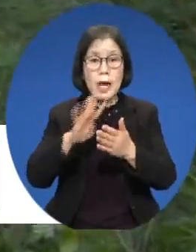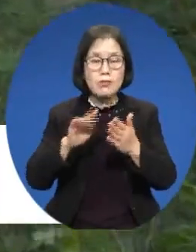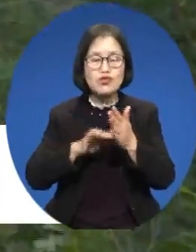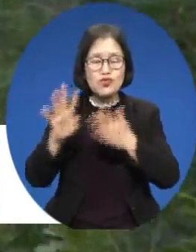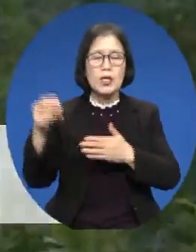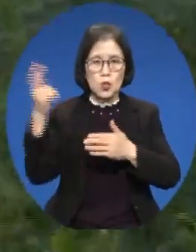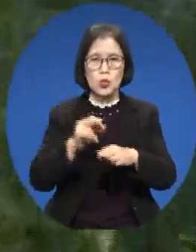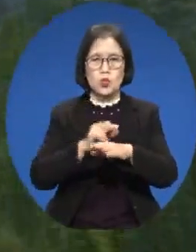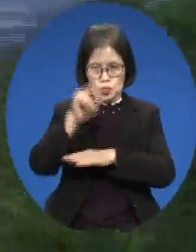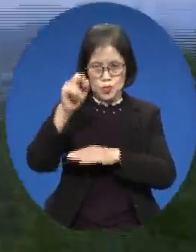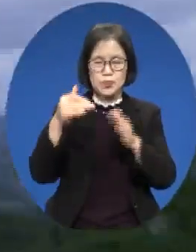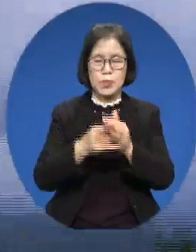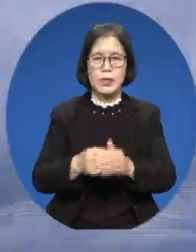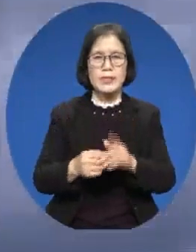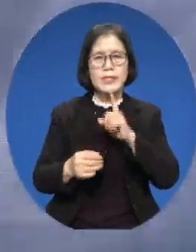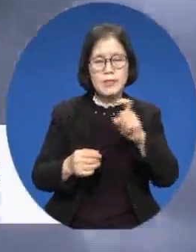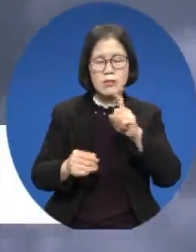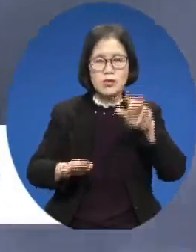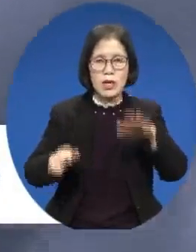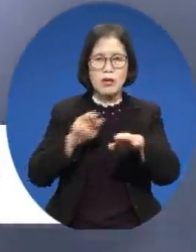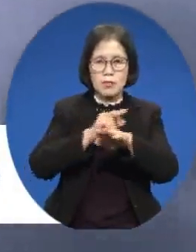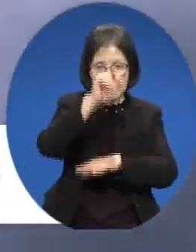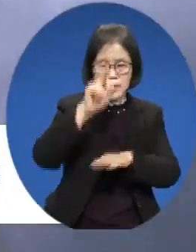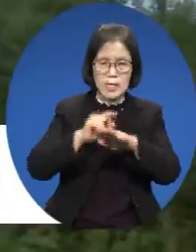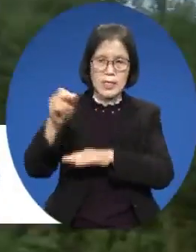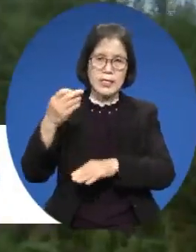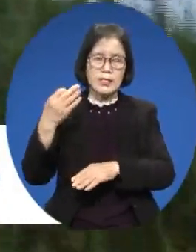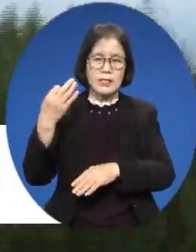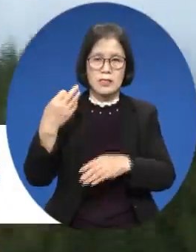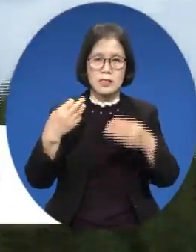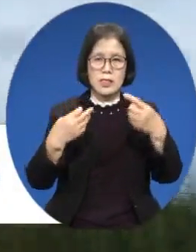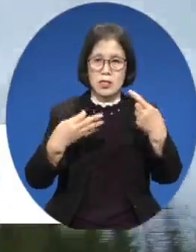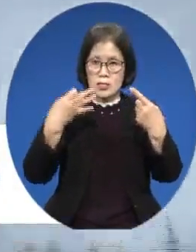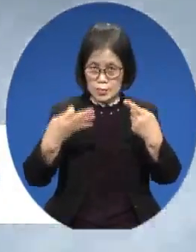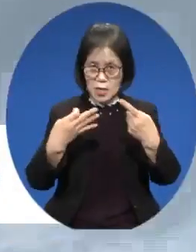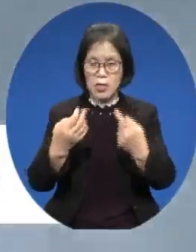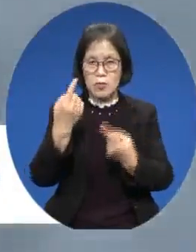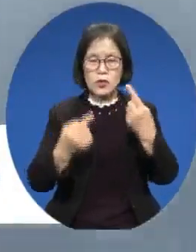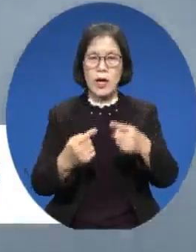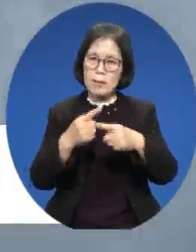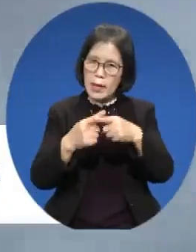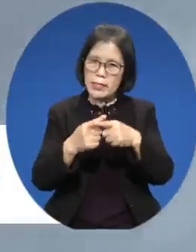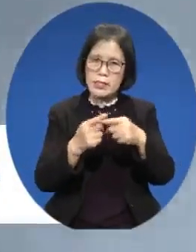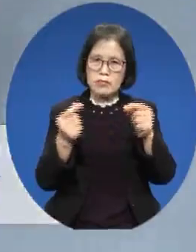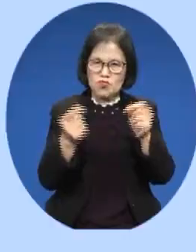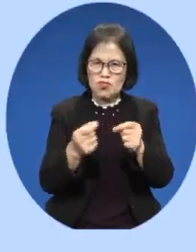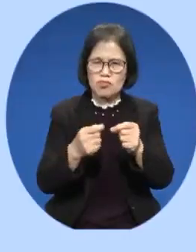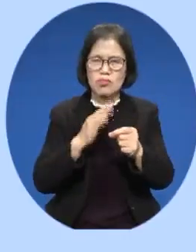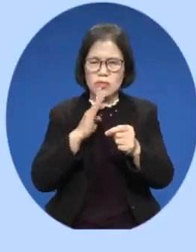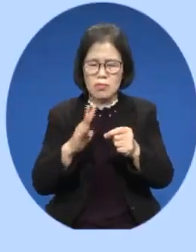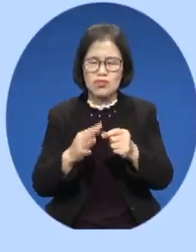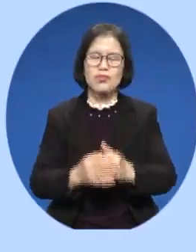탐지 됐습니다 11분 차이로 발사된 지난 14일 탄도탄 두발 보다 절반 이상 간격이 줄었습니다